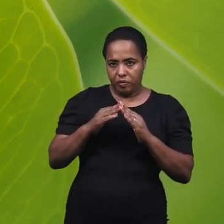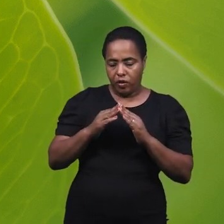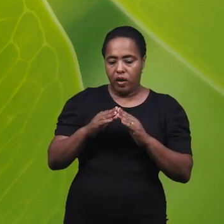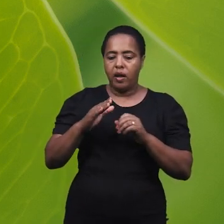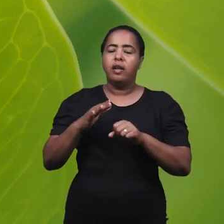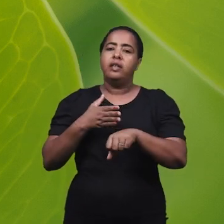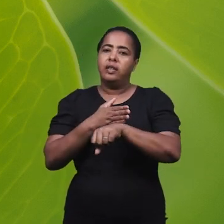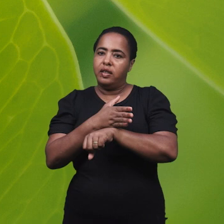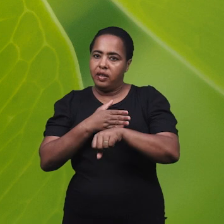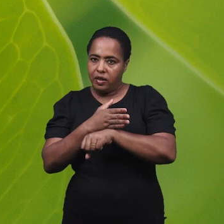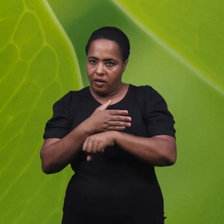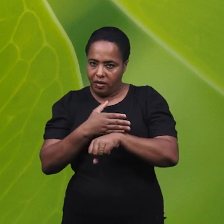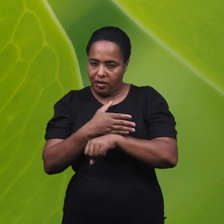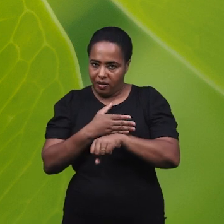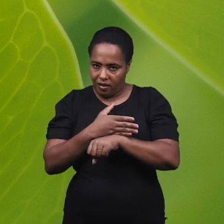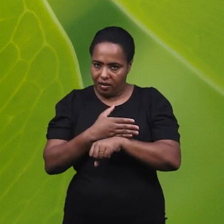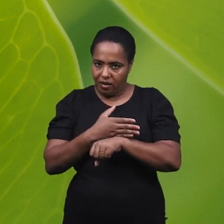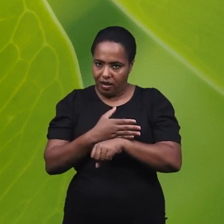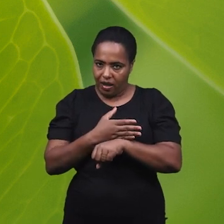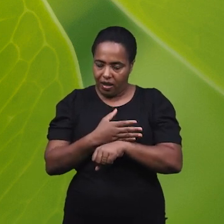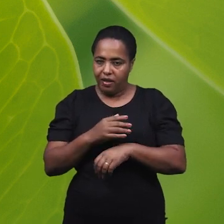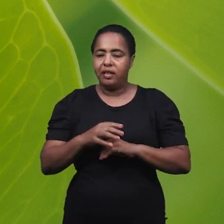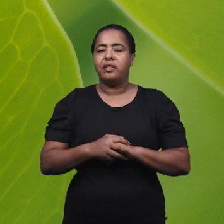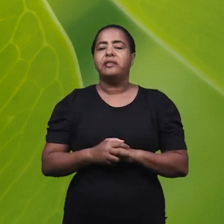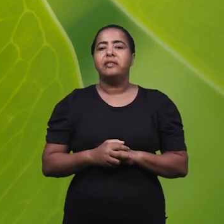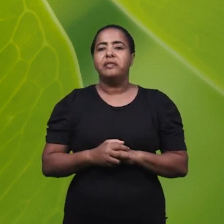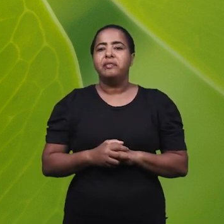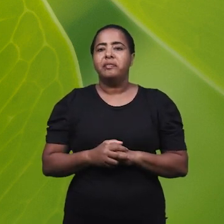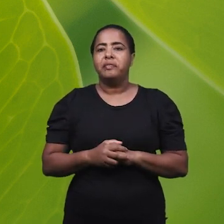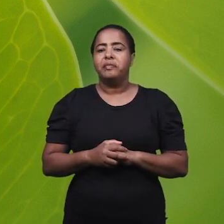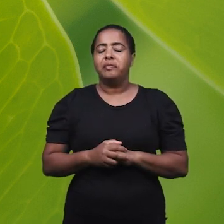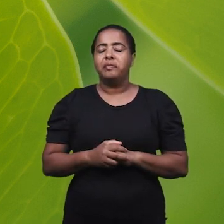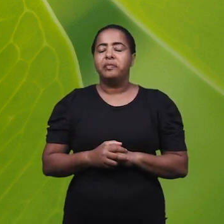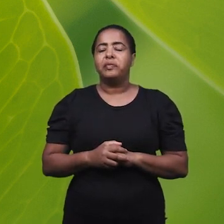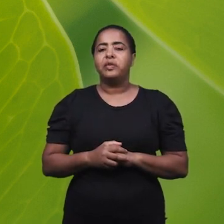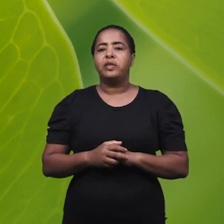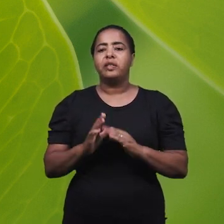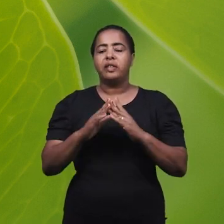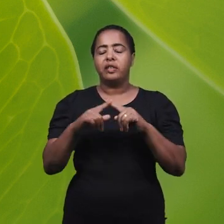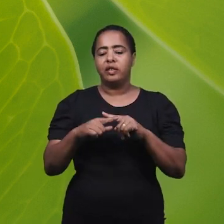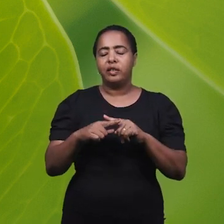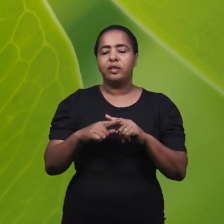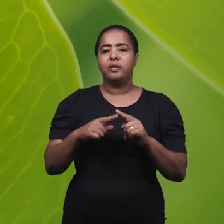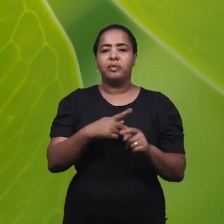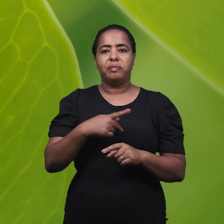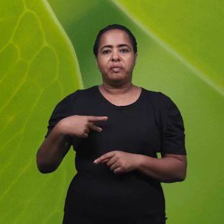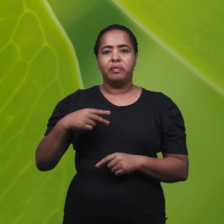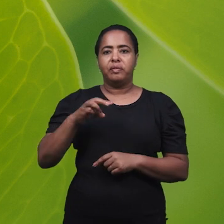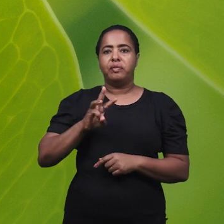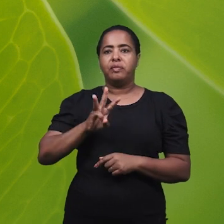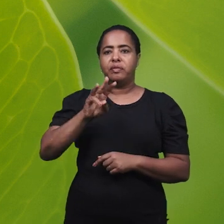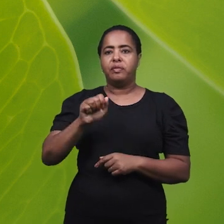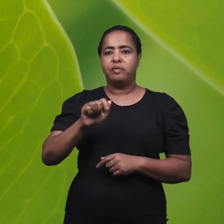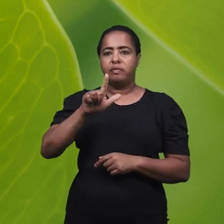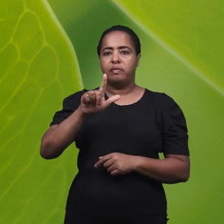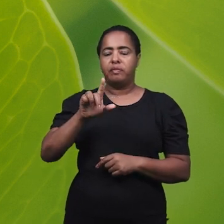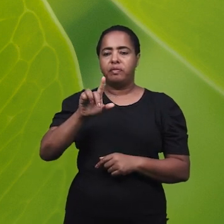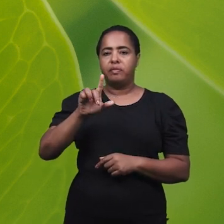Je suis ici dans l'État du Espírito Santo, dans l'église du pasteur Walter